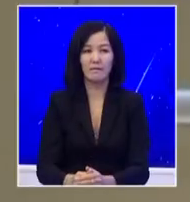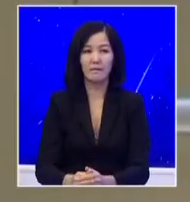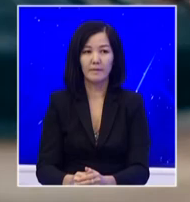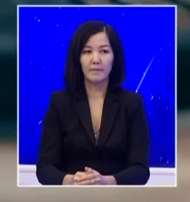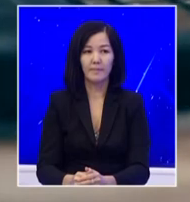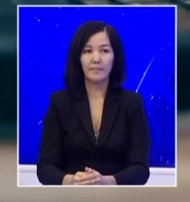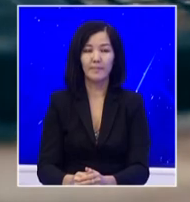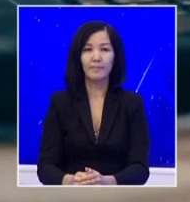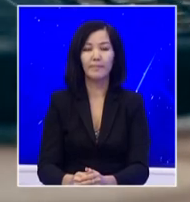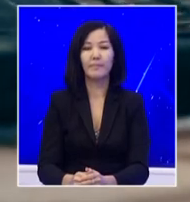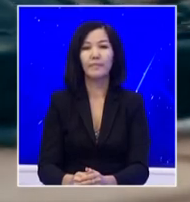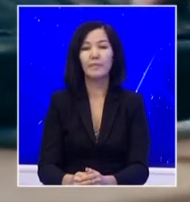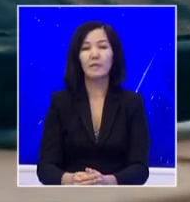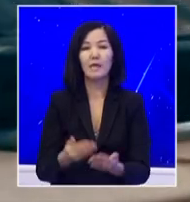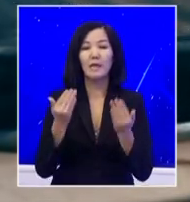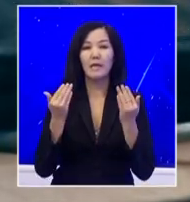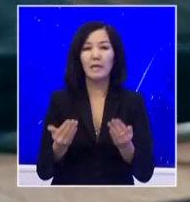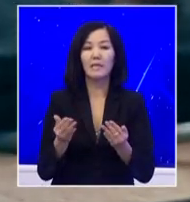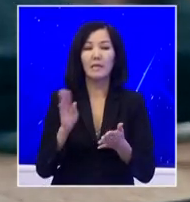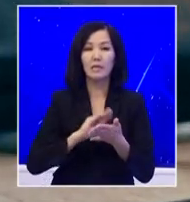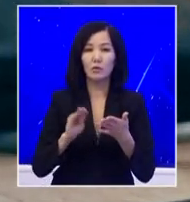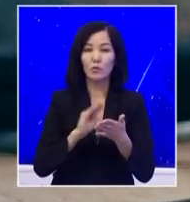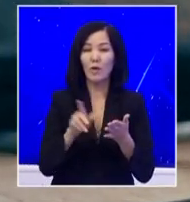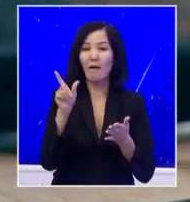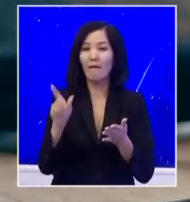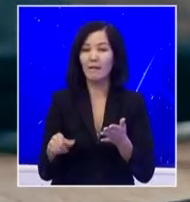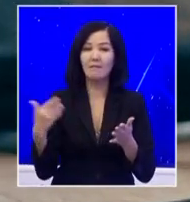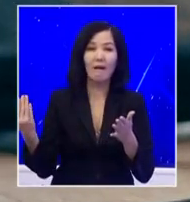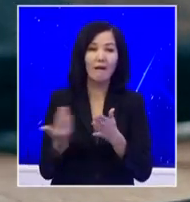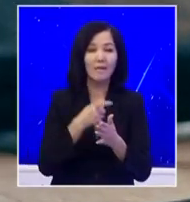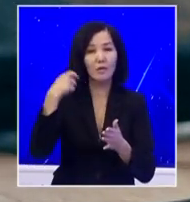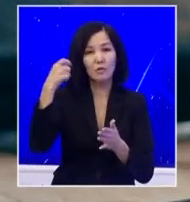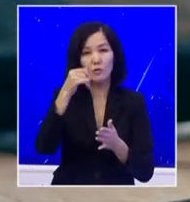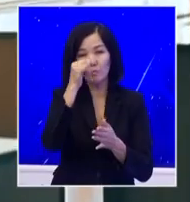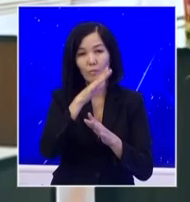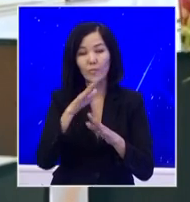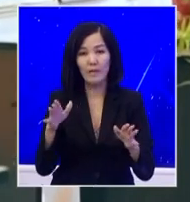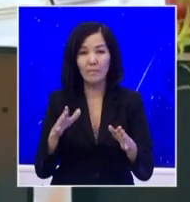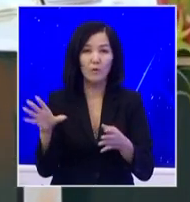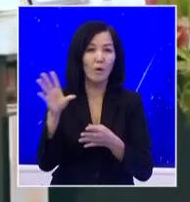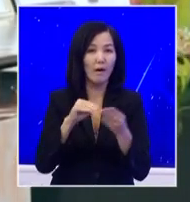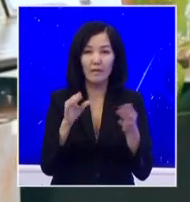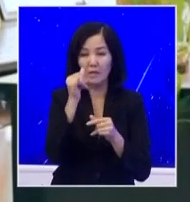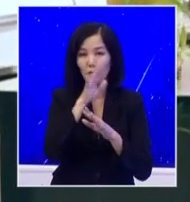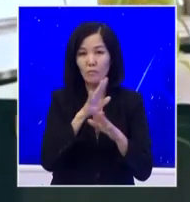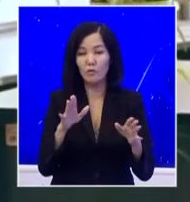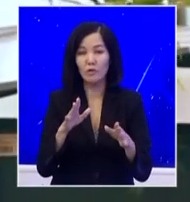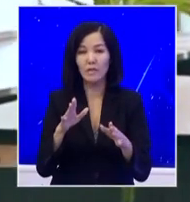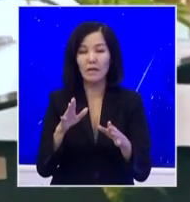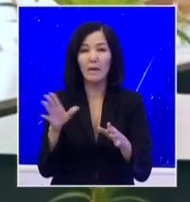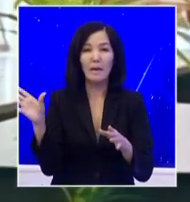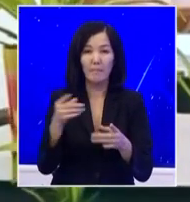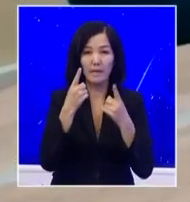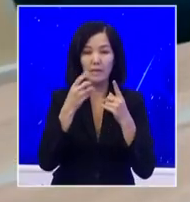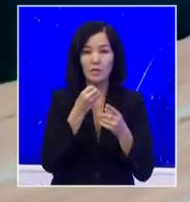Тілші сөзден сүрінсе де кадрдан таймауы керек, өйткені қайдалап түсіруге келмейтін кездер болады. Мұны әр таспагер мен тілші жақсы